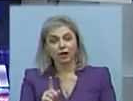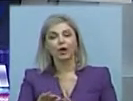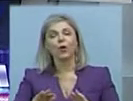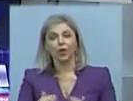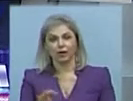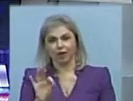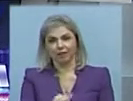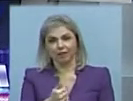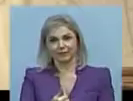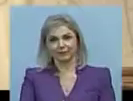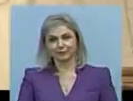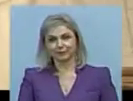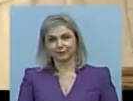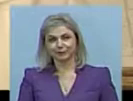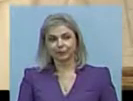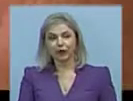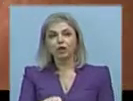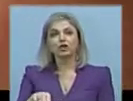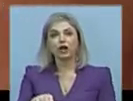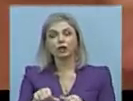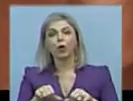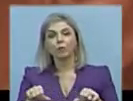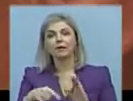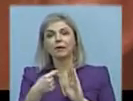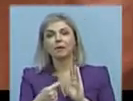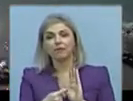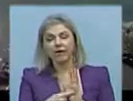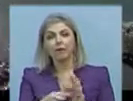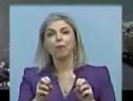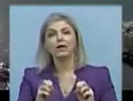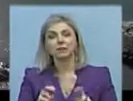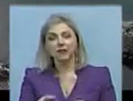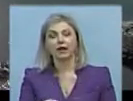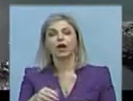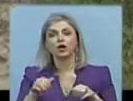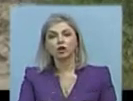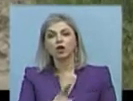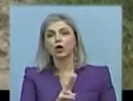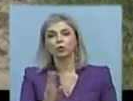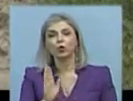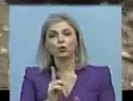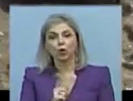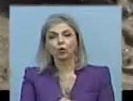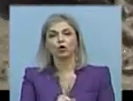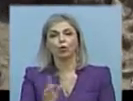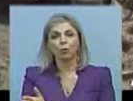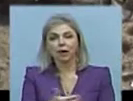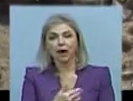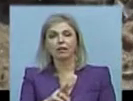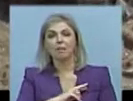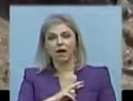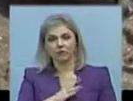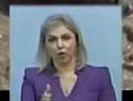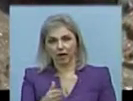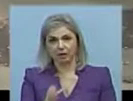про головне. Члени комісії з питань техногенної безпеки вирішили, хто має прибирати мертву рибу з пляжів